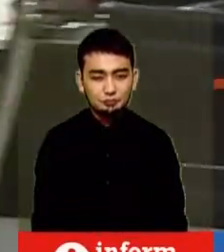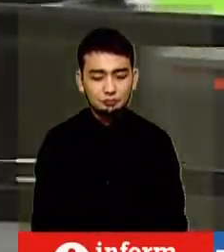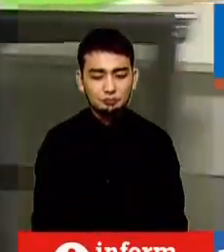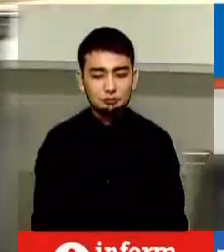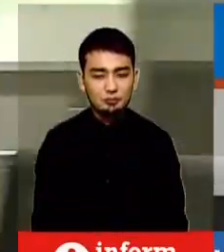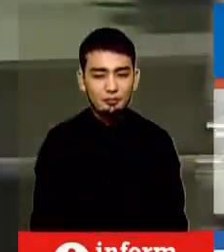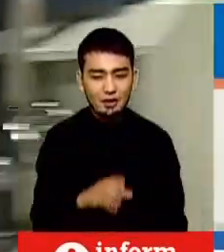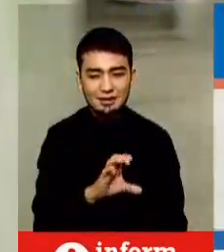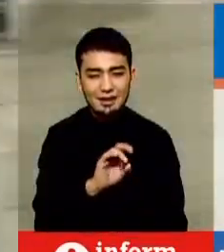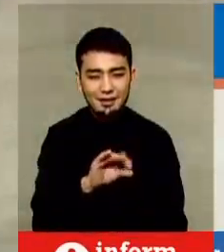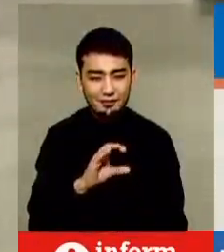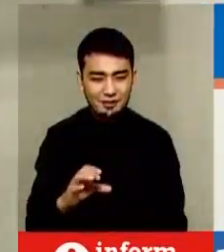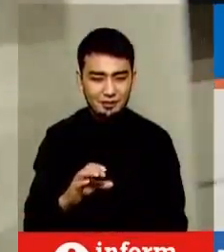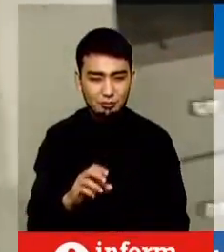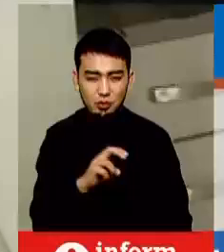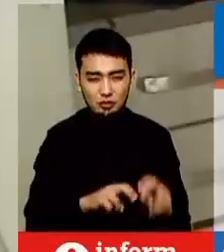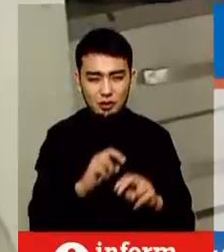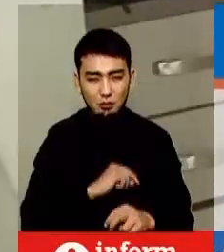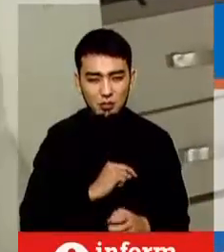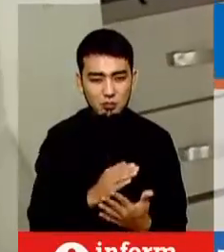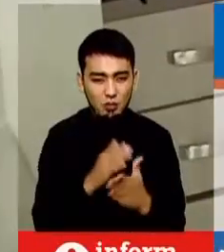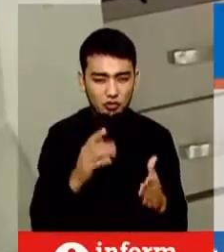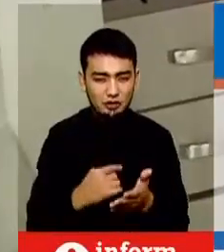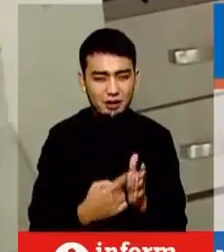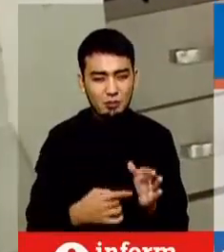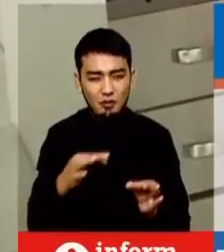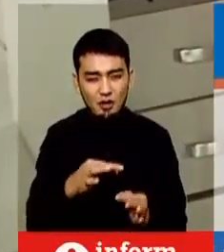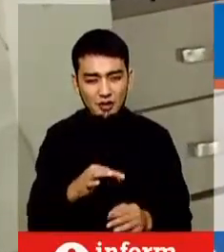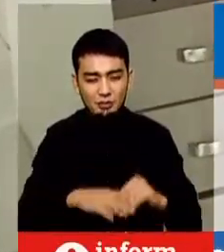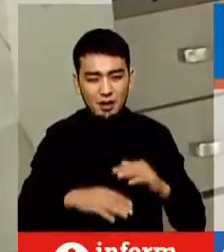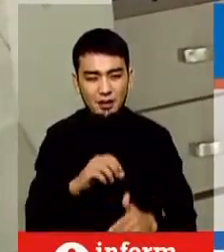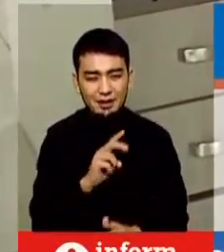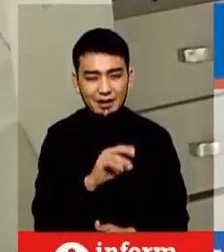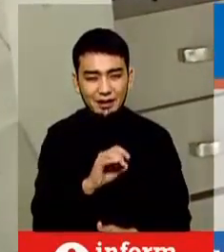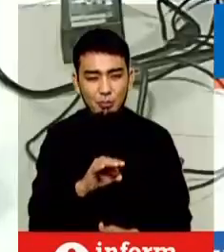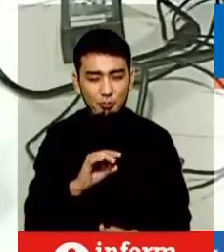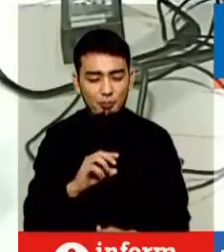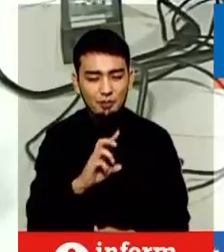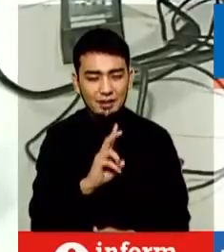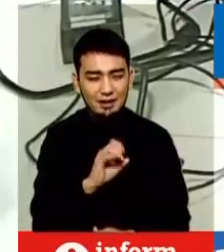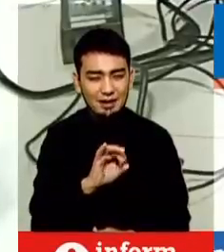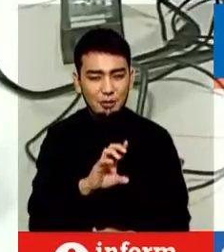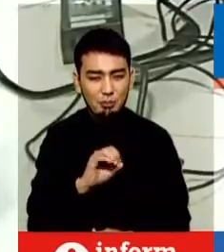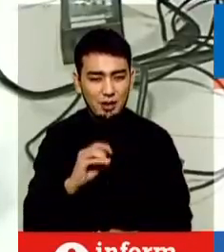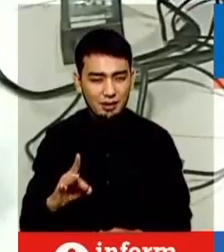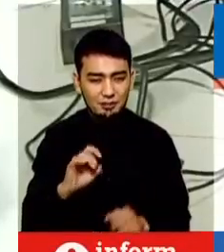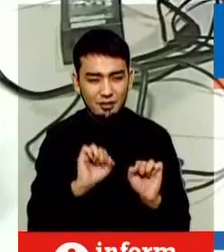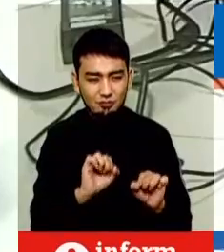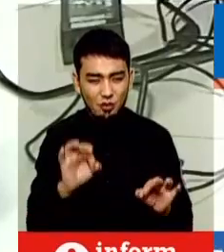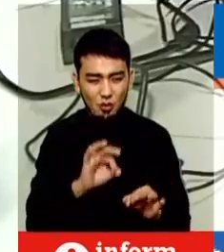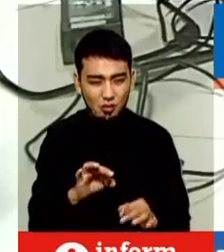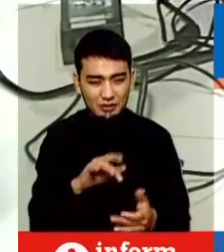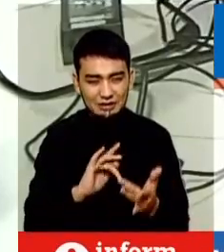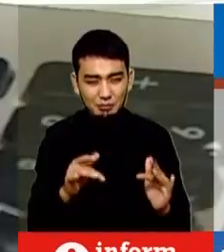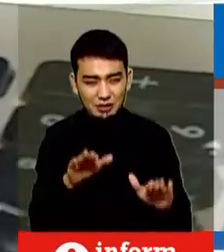По данным сервиса по поиску работы, больше всего востребованы специалисты по кибербезопасности в Алматы и Астане. Там